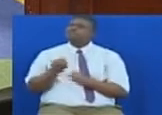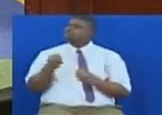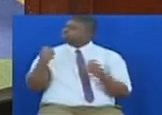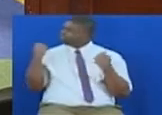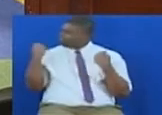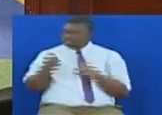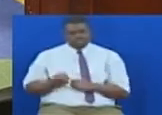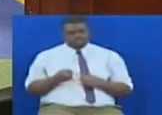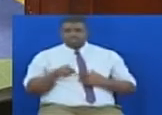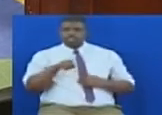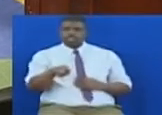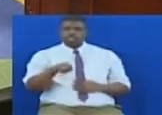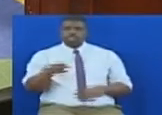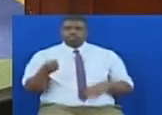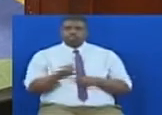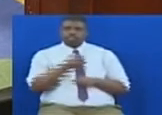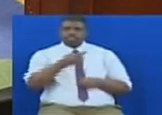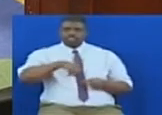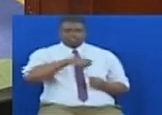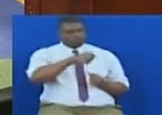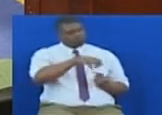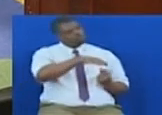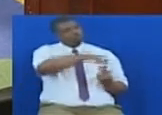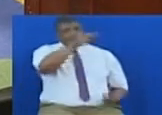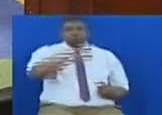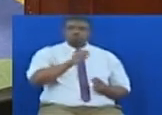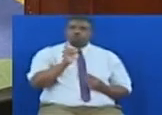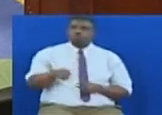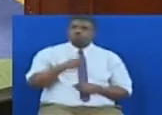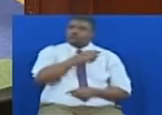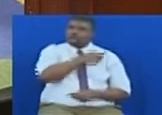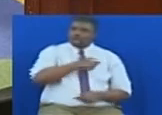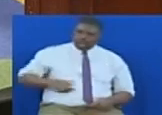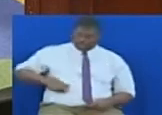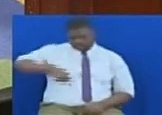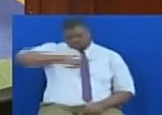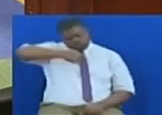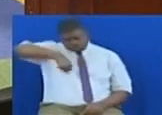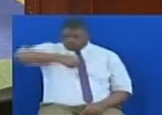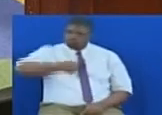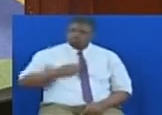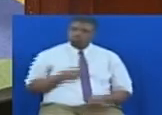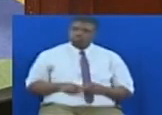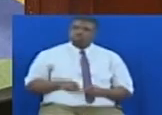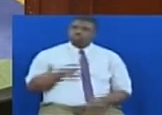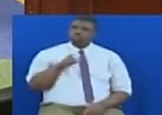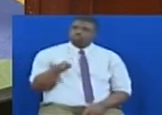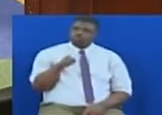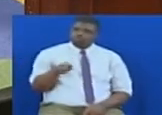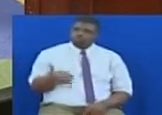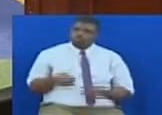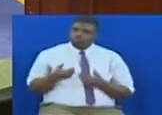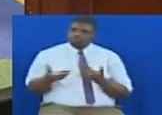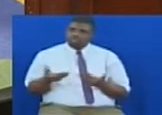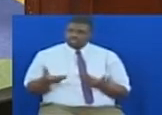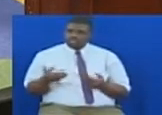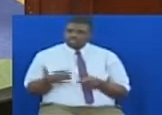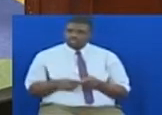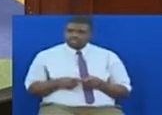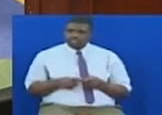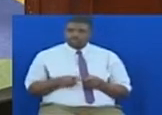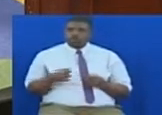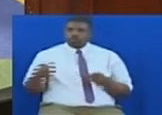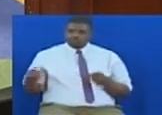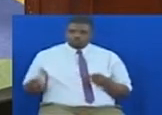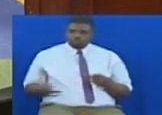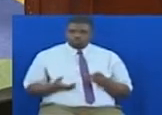ndio imetufanya sisi tukamchagua kuwa rais wetu. Umahiri huu sasa umetutoa kwenye huu